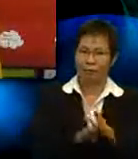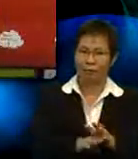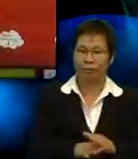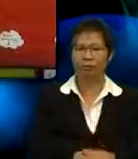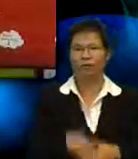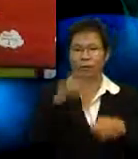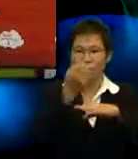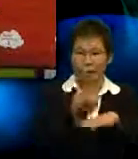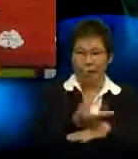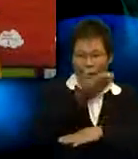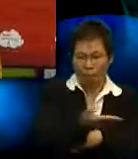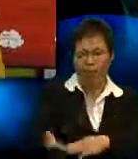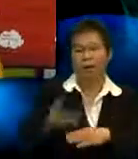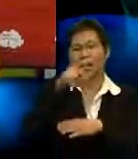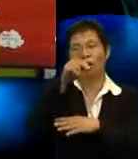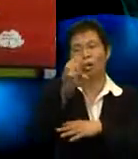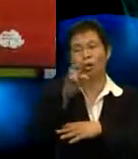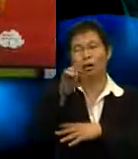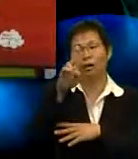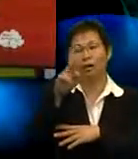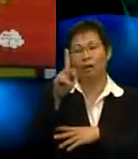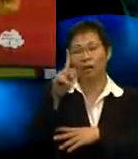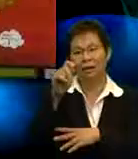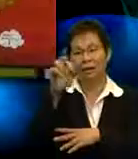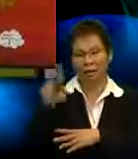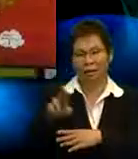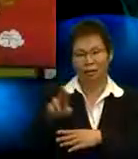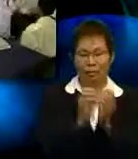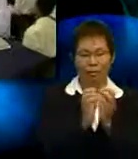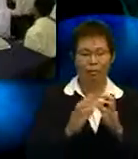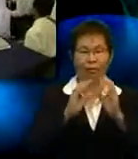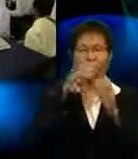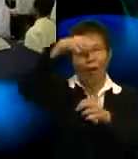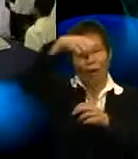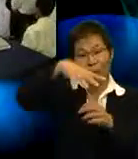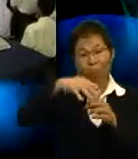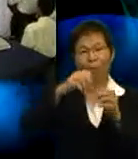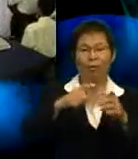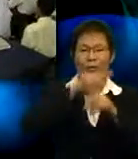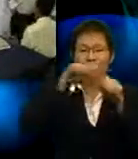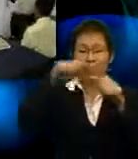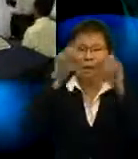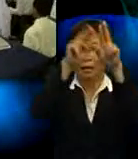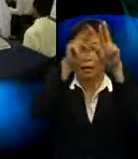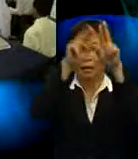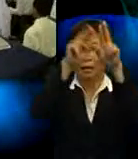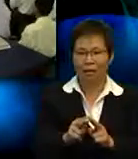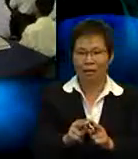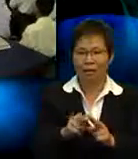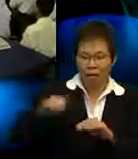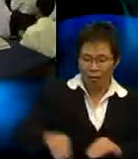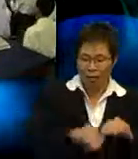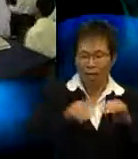bahan konduktor. Mentol menyala bila diuji. Pengaliran